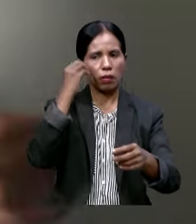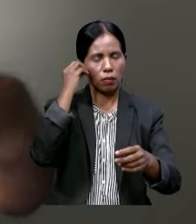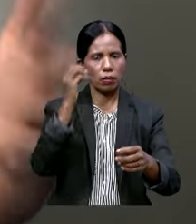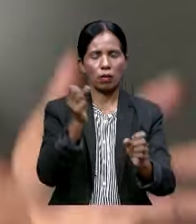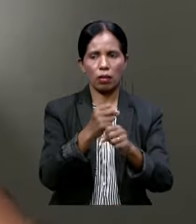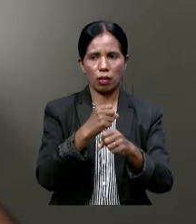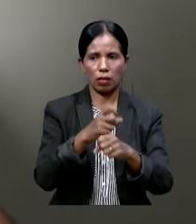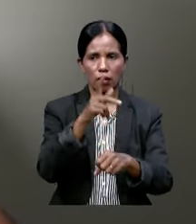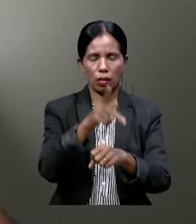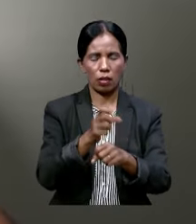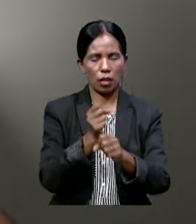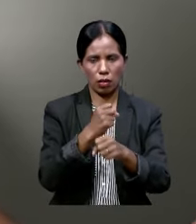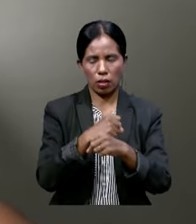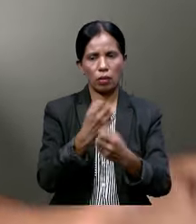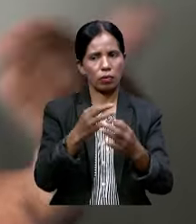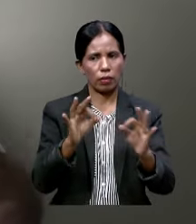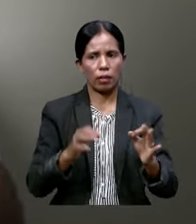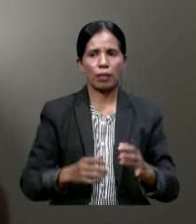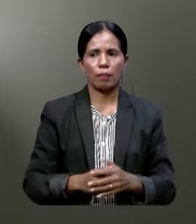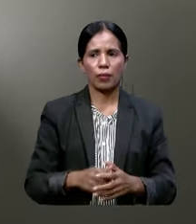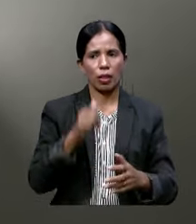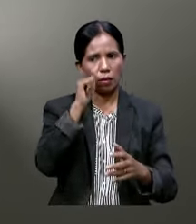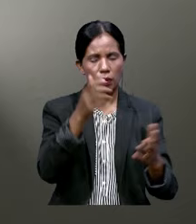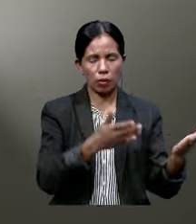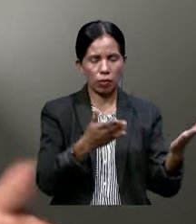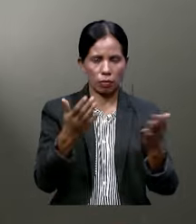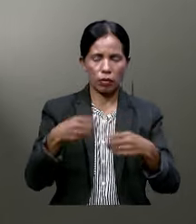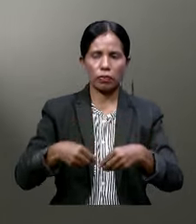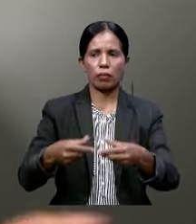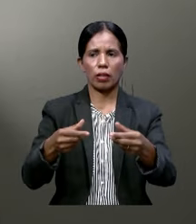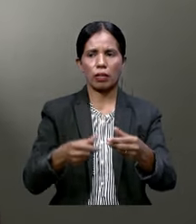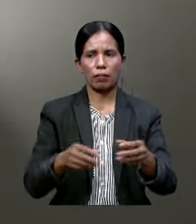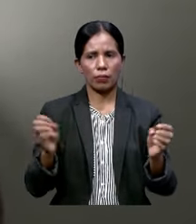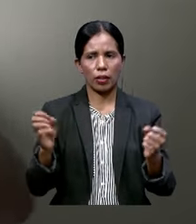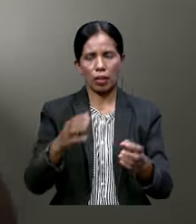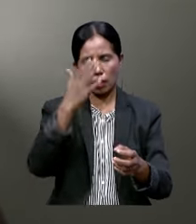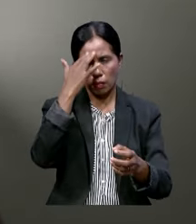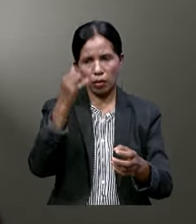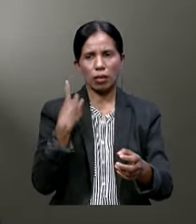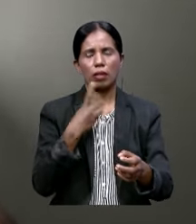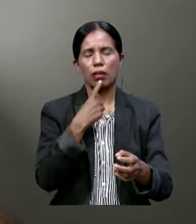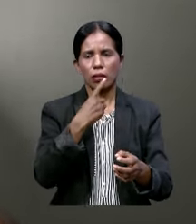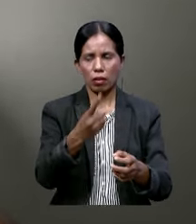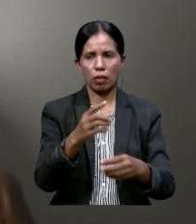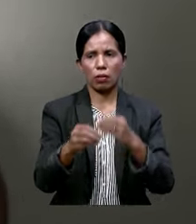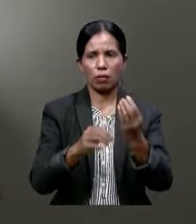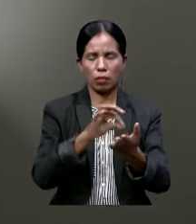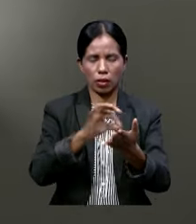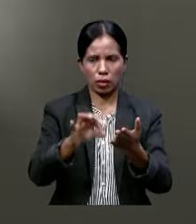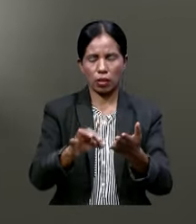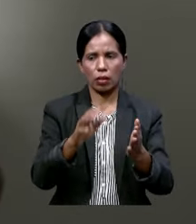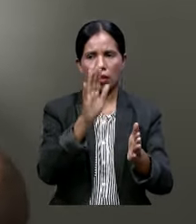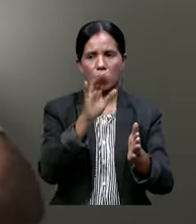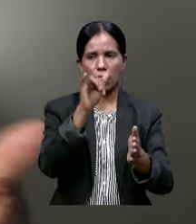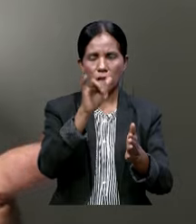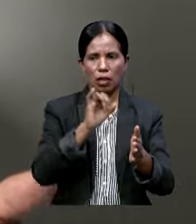sana kalang ini awal waktu, awal waktu para awal orang main dari sebuah ini. Nela saya buat tidak, tapi sama kayak itu kestian ho asinnya turunnya tinggi hatu hau